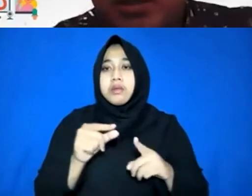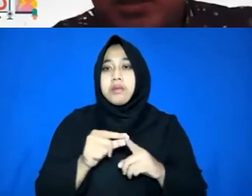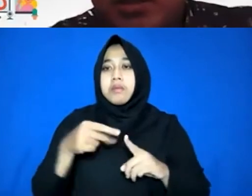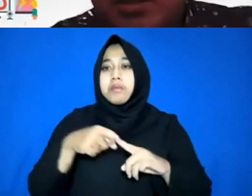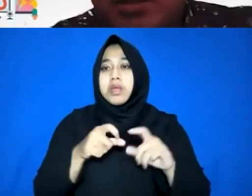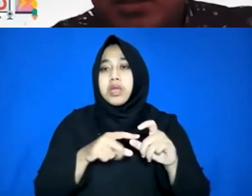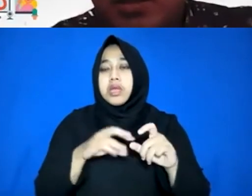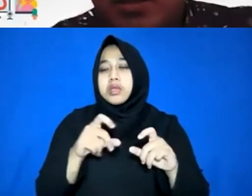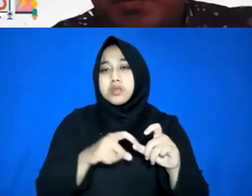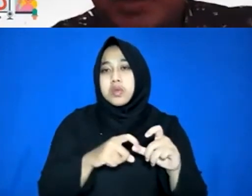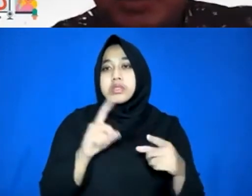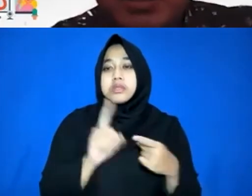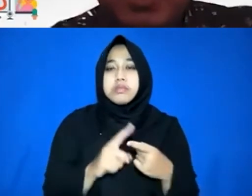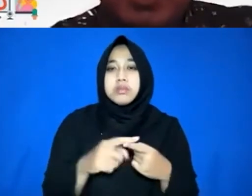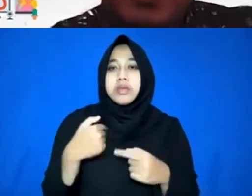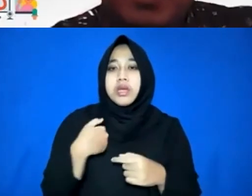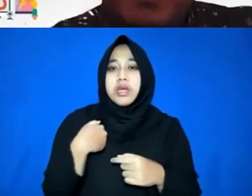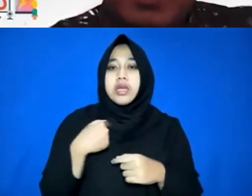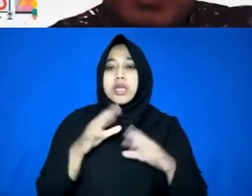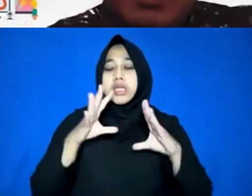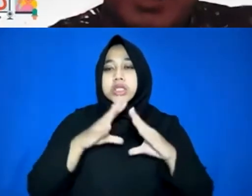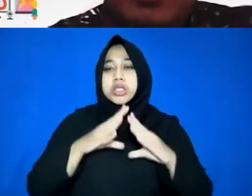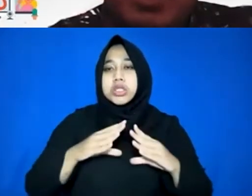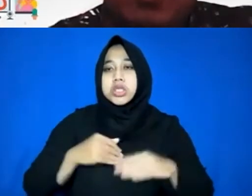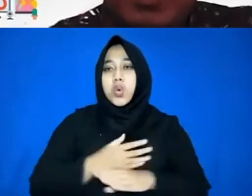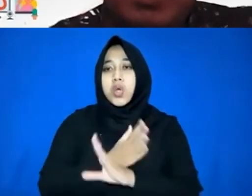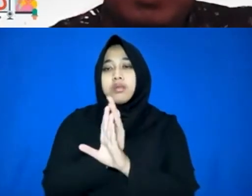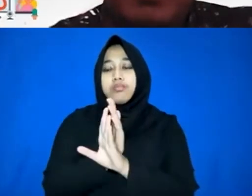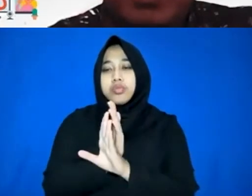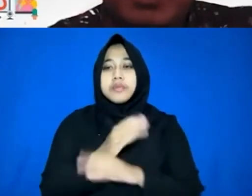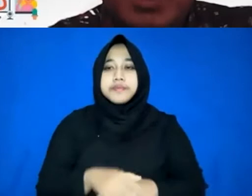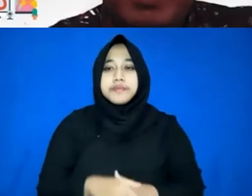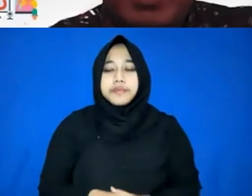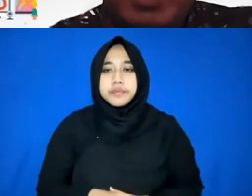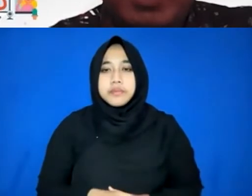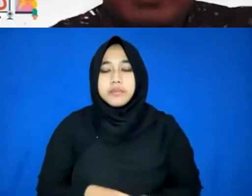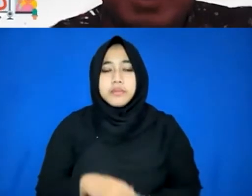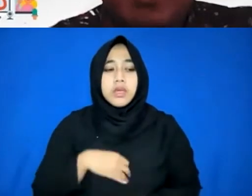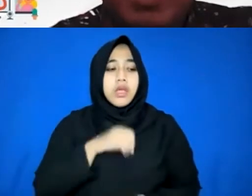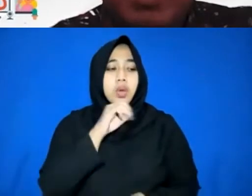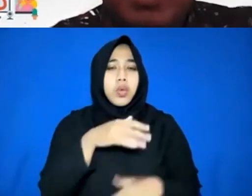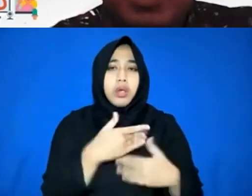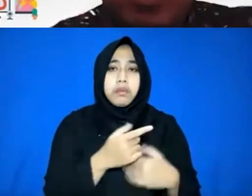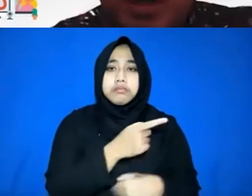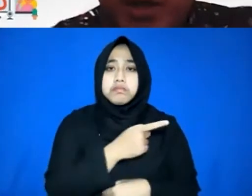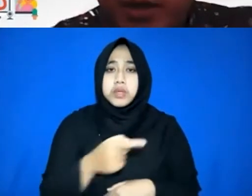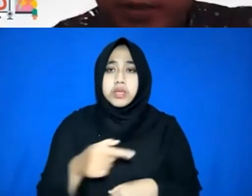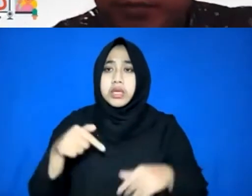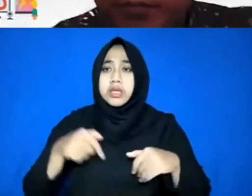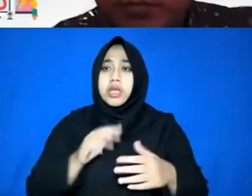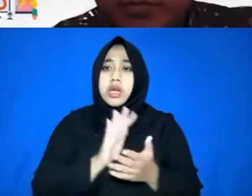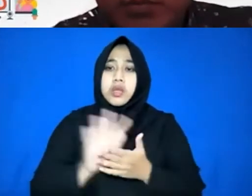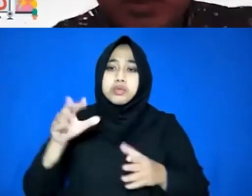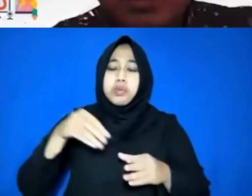di Pekerja Sosial Jawa Timur. Saya harus akui karena mereka yang selama ini terjun di